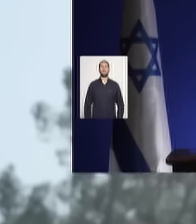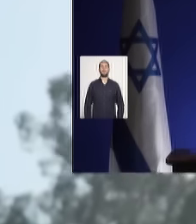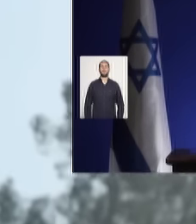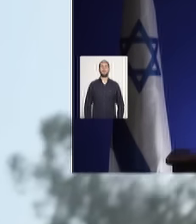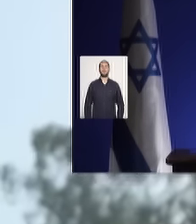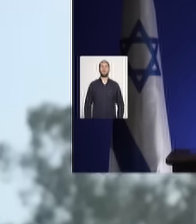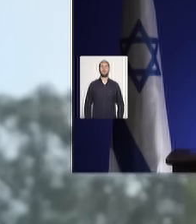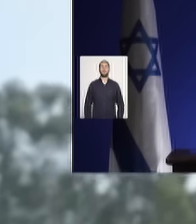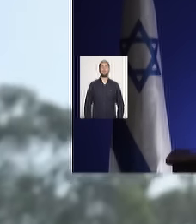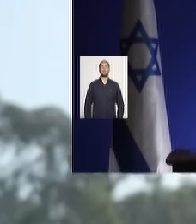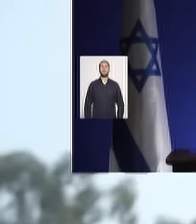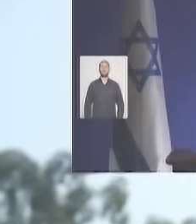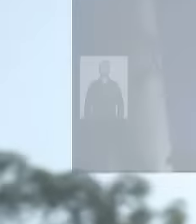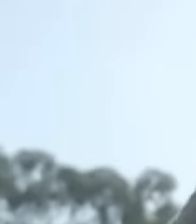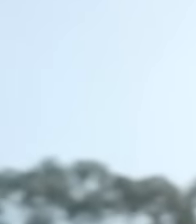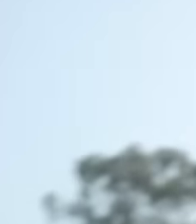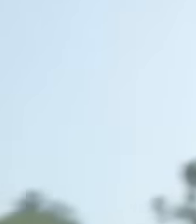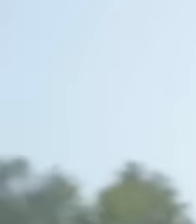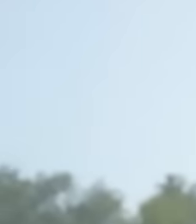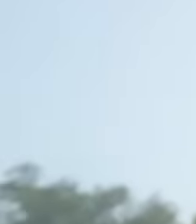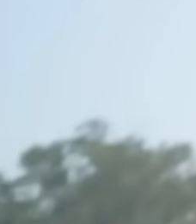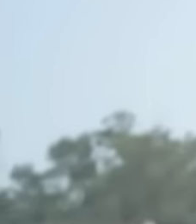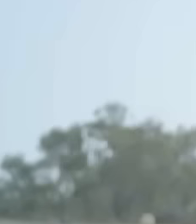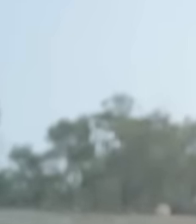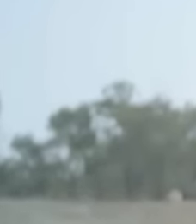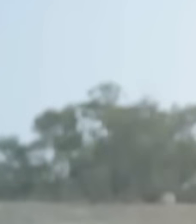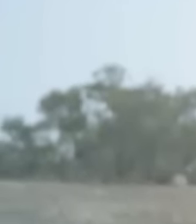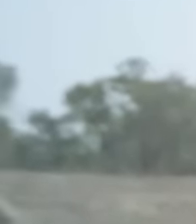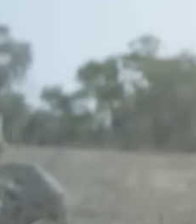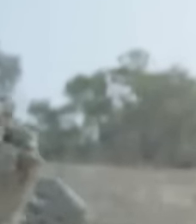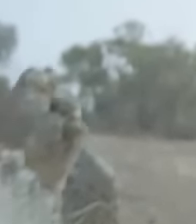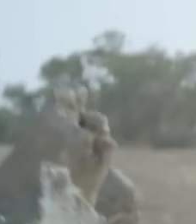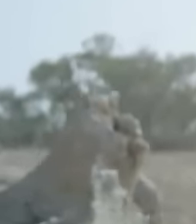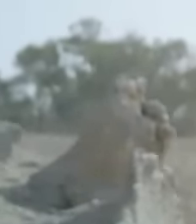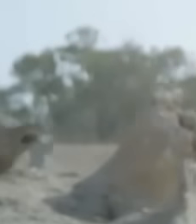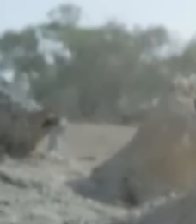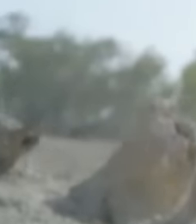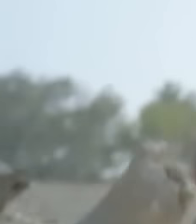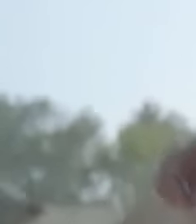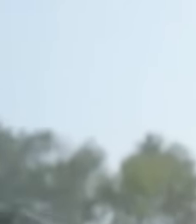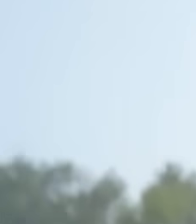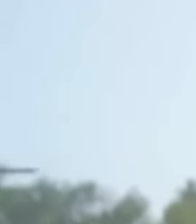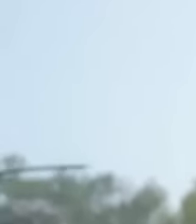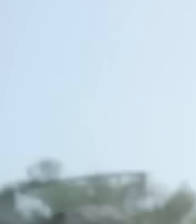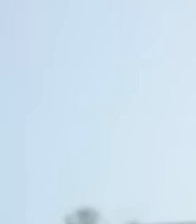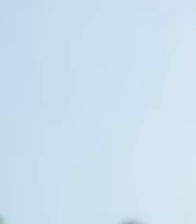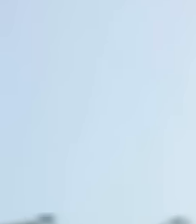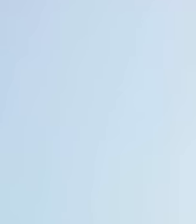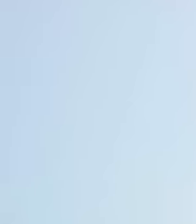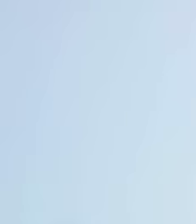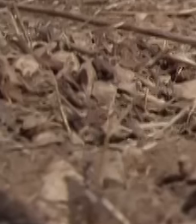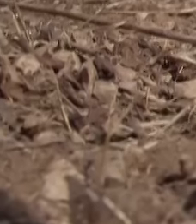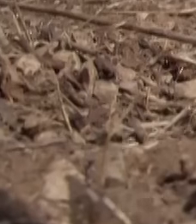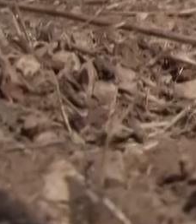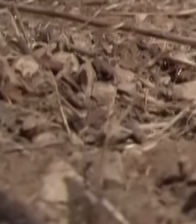להם? אני לא חושב. המחבל הראשון שפורק באזור של המסיבה, ממש בתוך המסיבה, הוא היה בסביבות